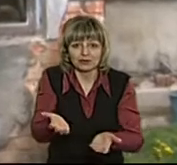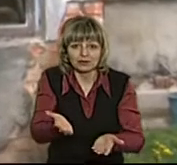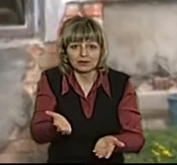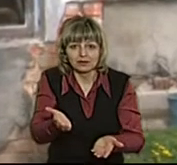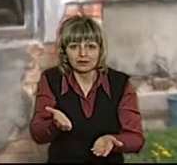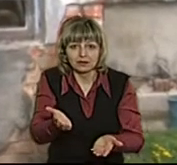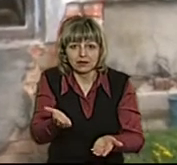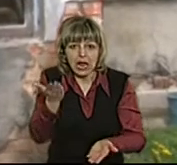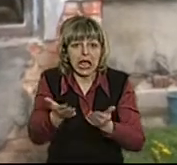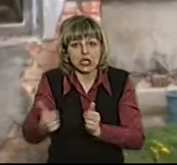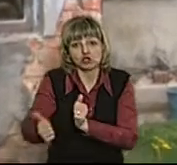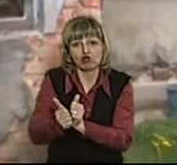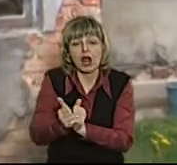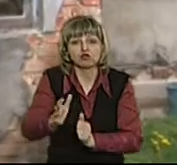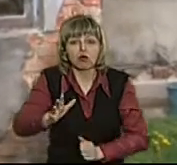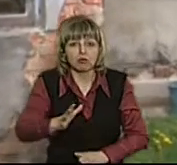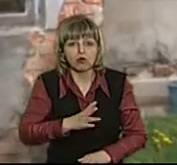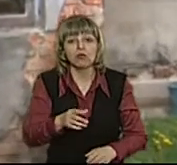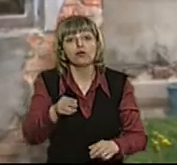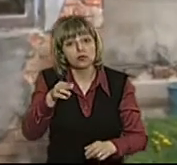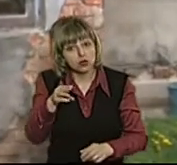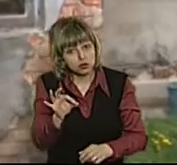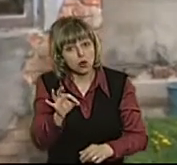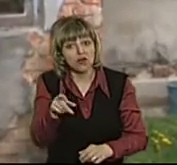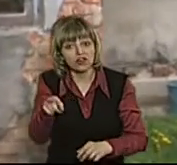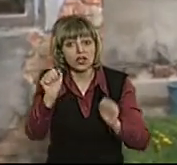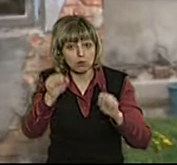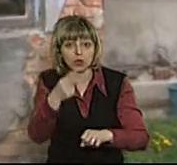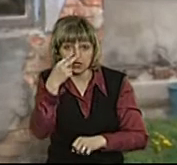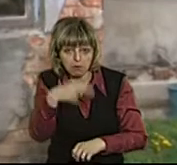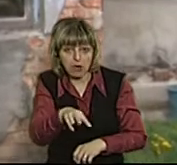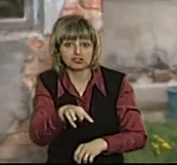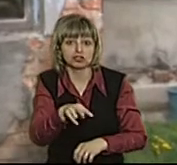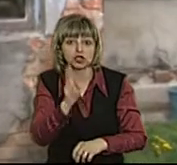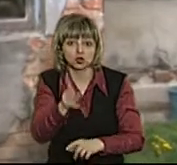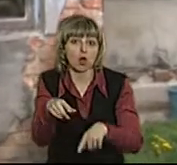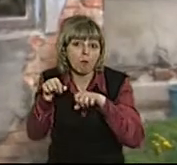Якщо ви були найближче, то його хтось, значить, ви бачили, хто його міг бити? Та не бив його ніхто.